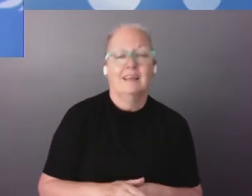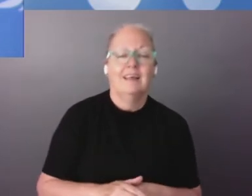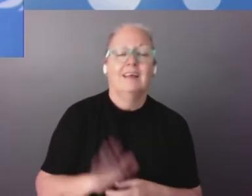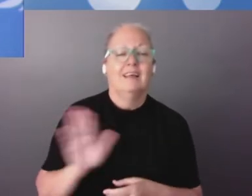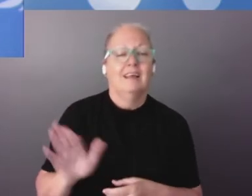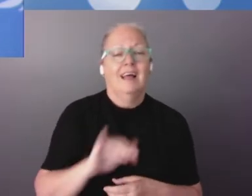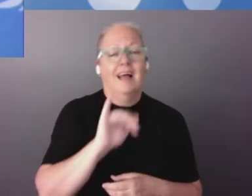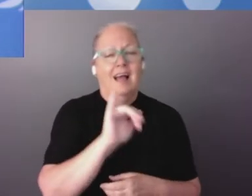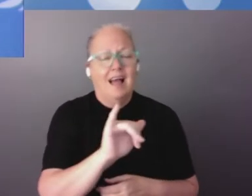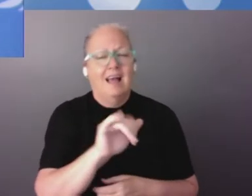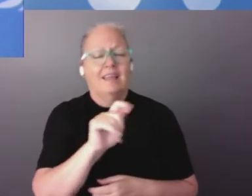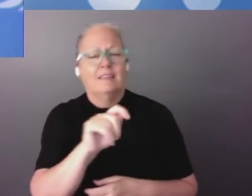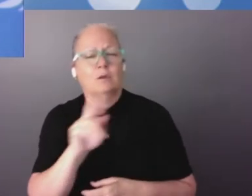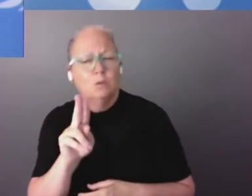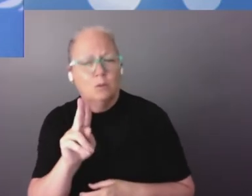للإصدار 16